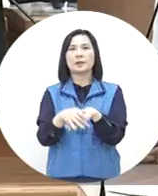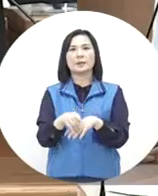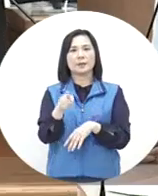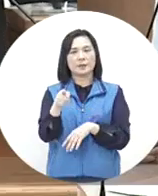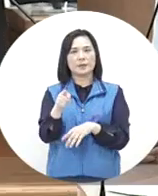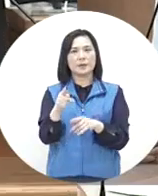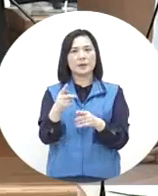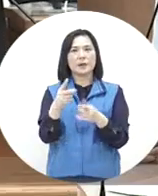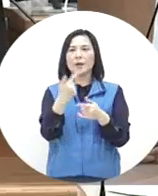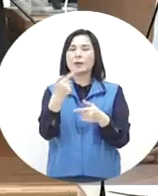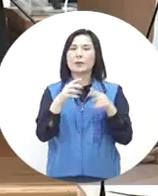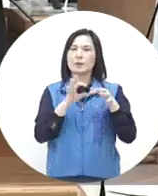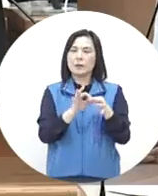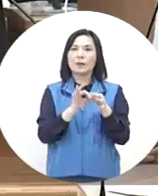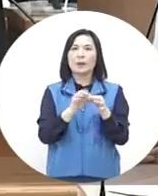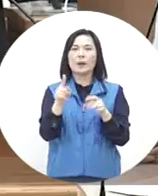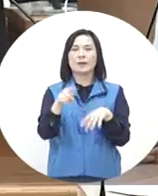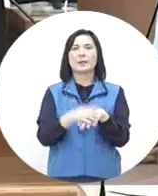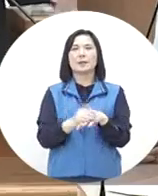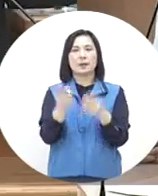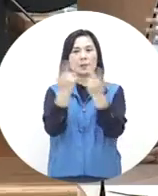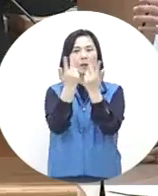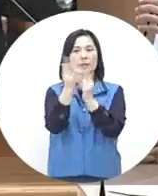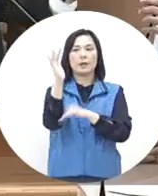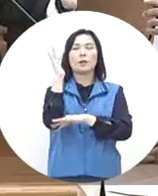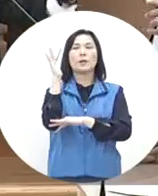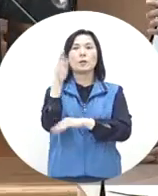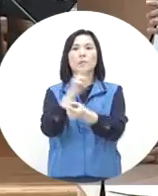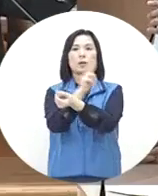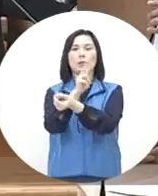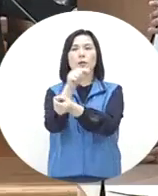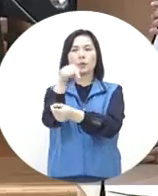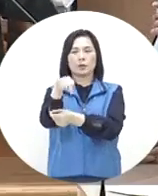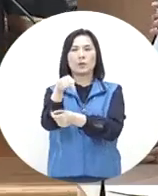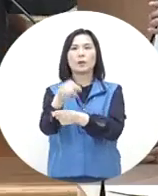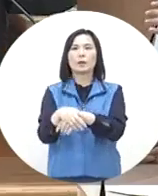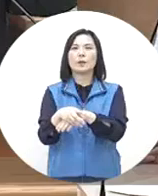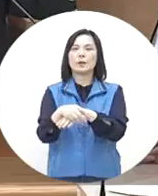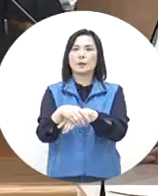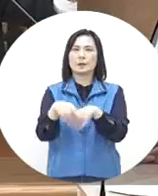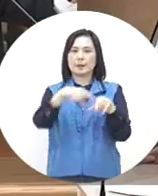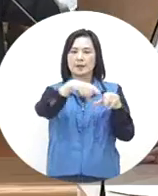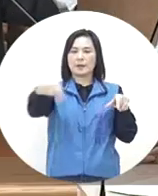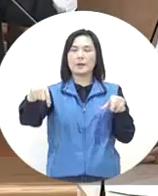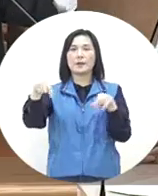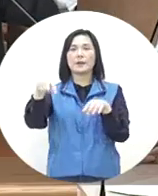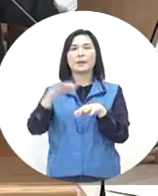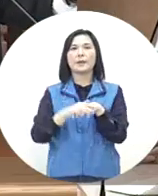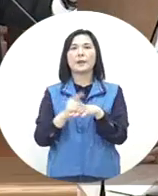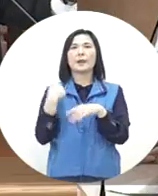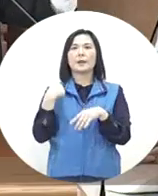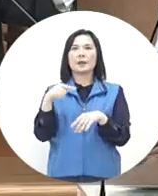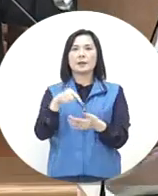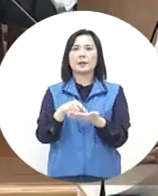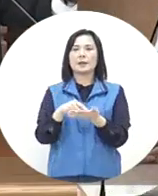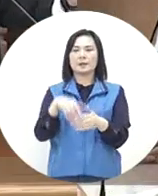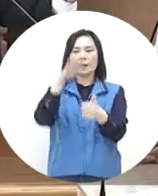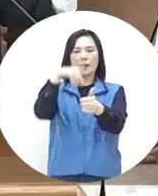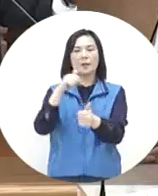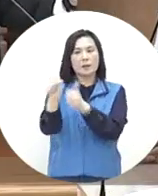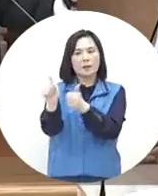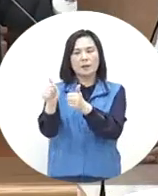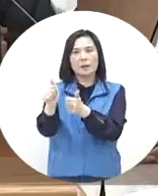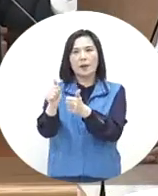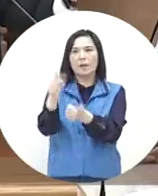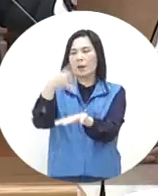新北士林线嘛， 还有嘛， 这条哈，今麦的不给铺装，所以连续招标几次，我们一直在追加